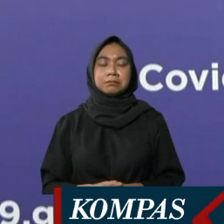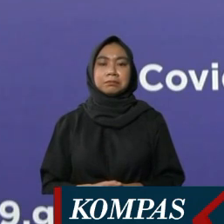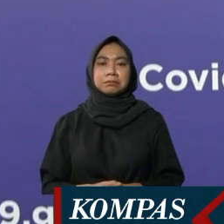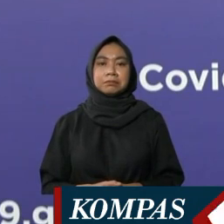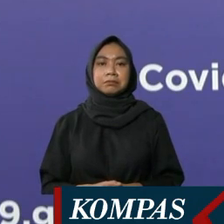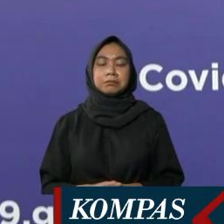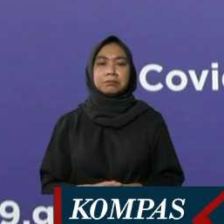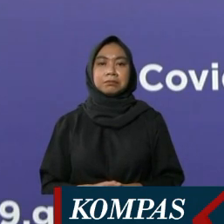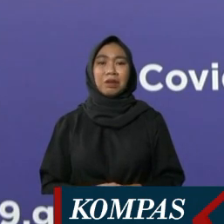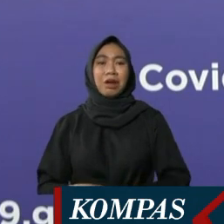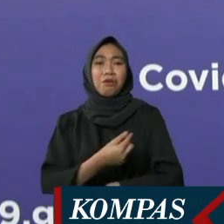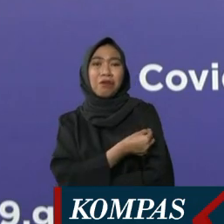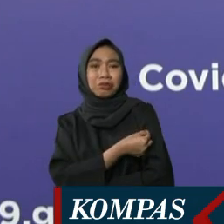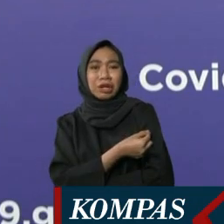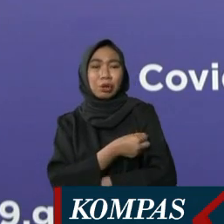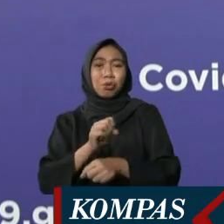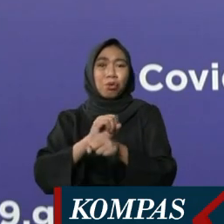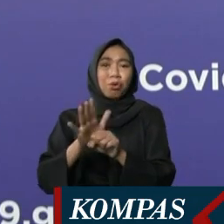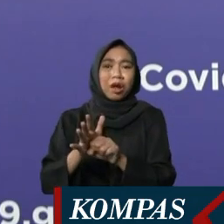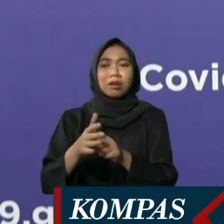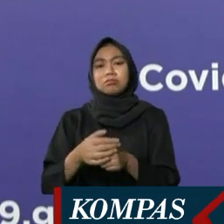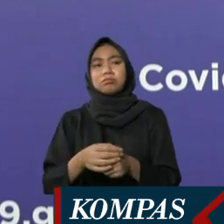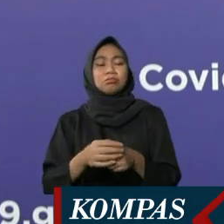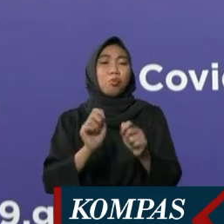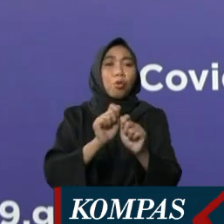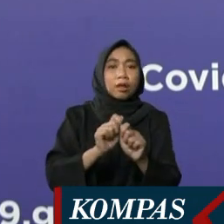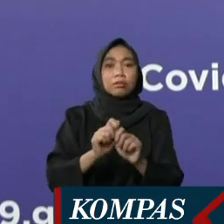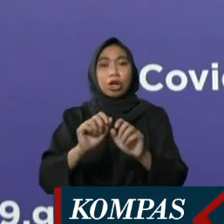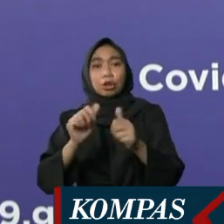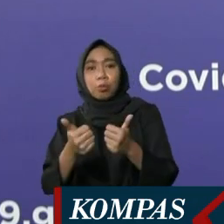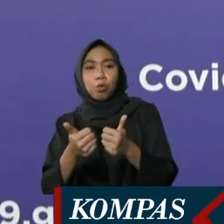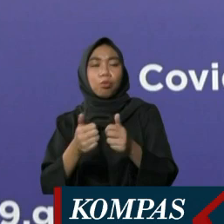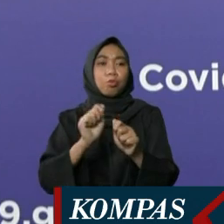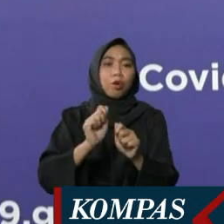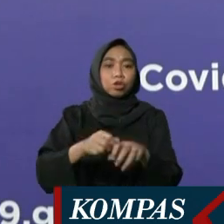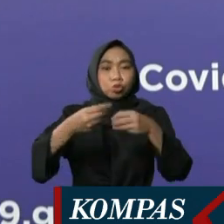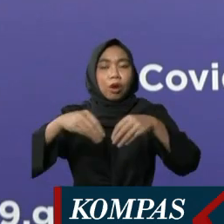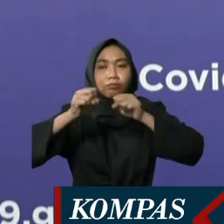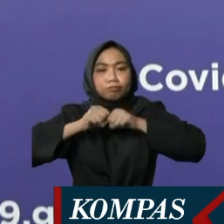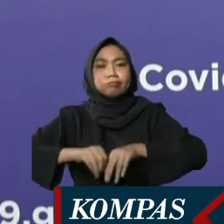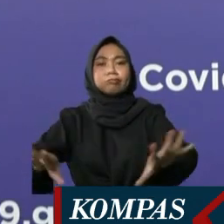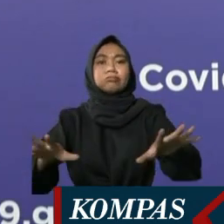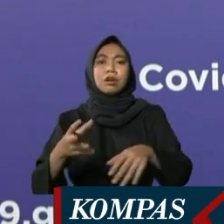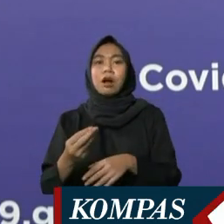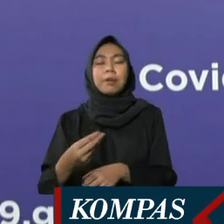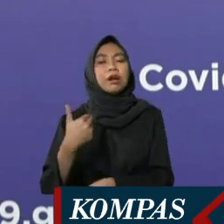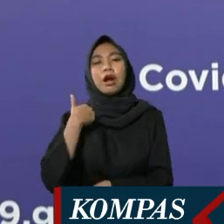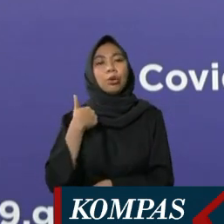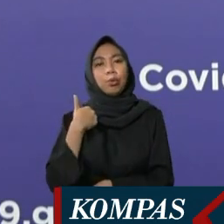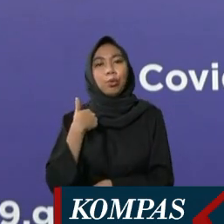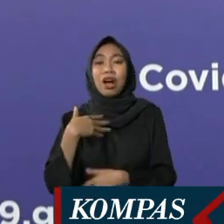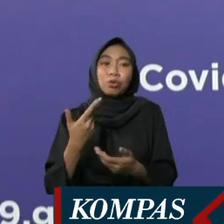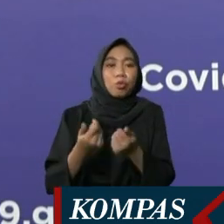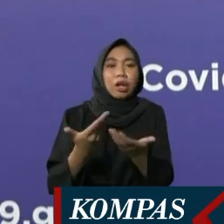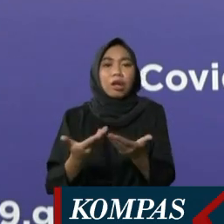pasti kapan vaksin ini bisa diproduksi secara massal bisa ditentukan dan kemudian bisa dijadikan